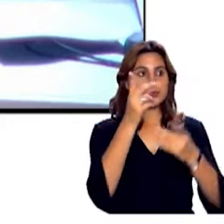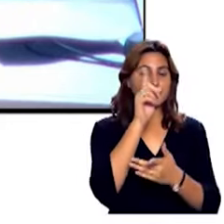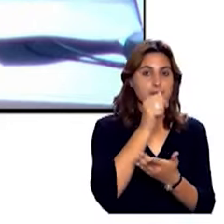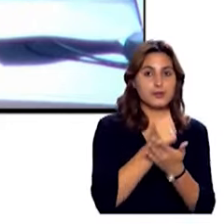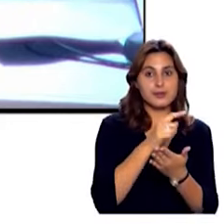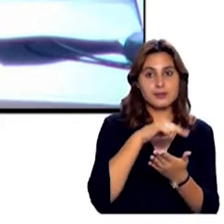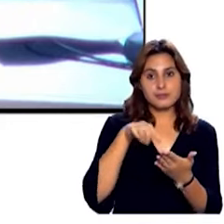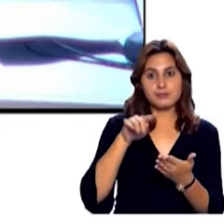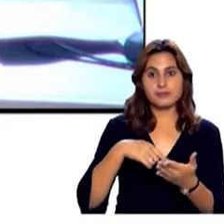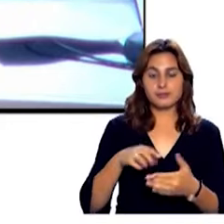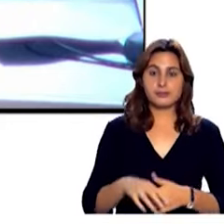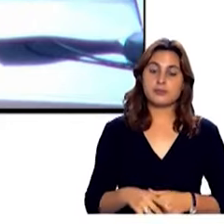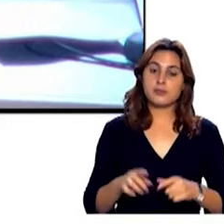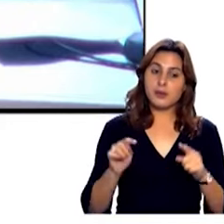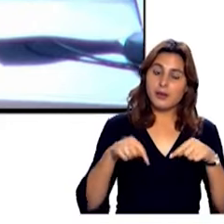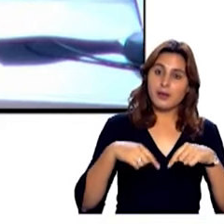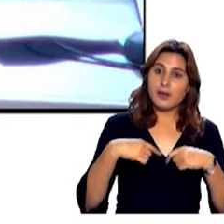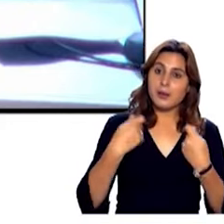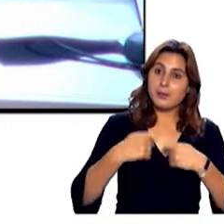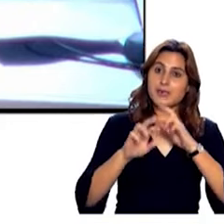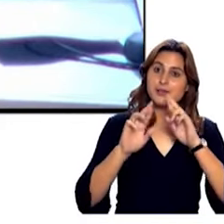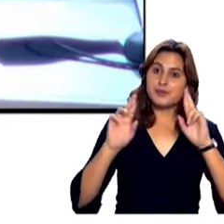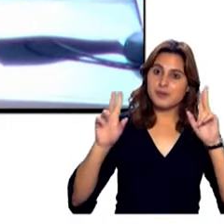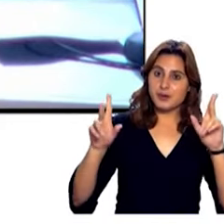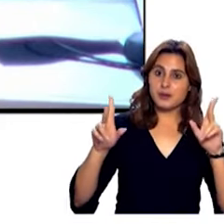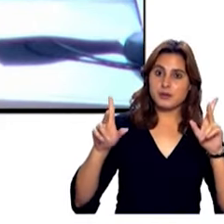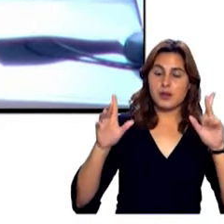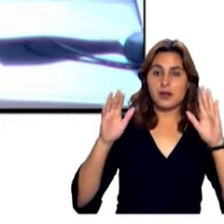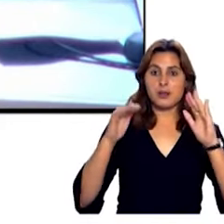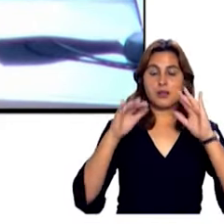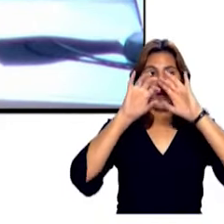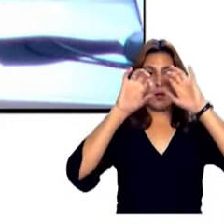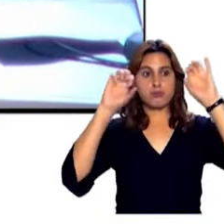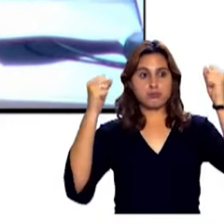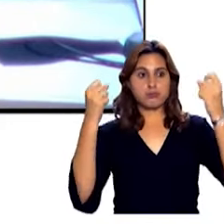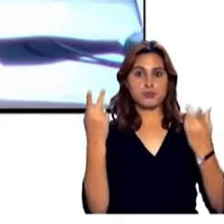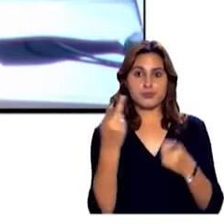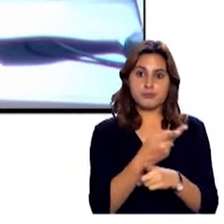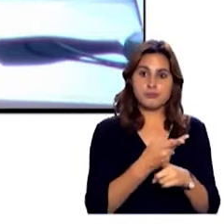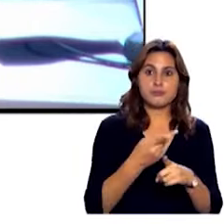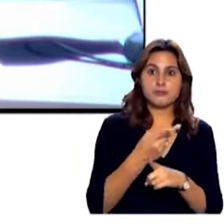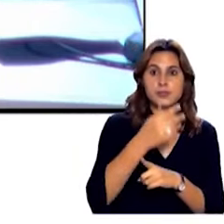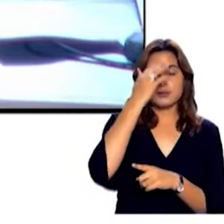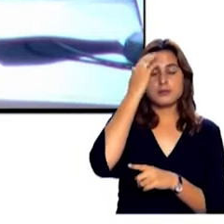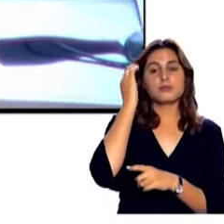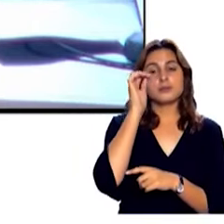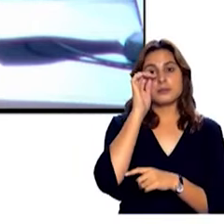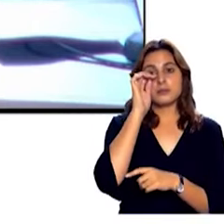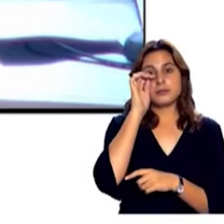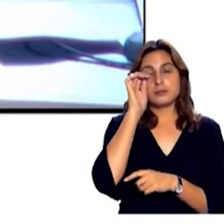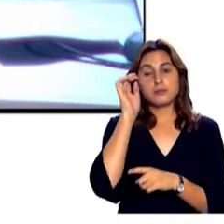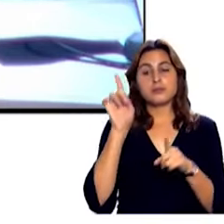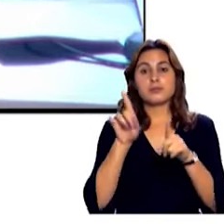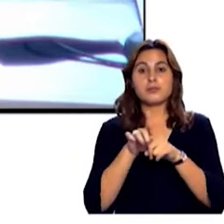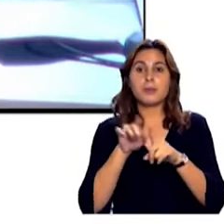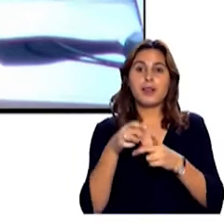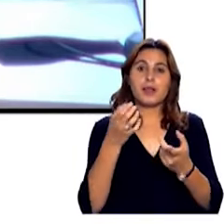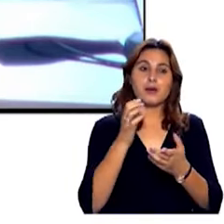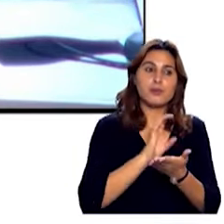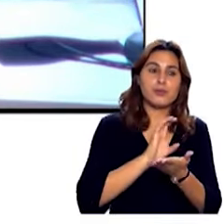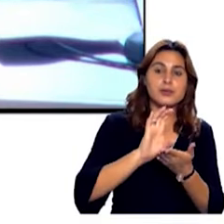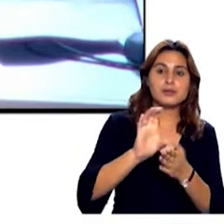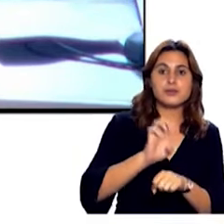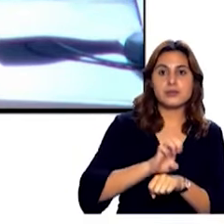cassation ET le conseil d'état bien qu'il n'y ait aucun texte au conseil d'état les décisions Du conseil d'état sont